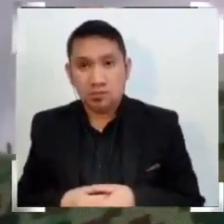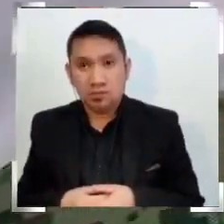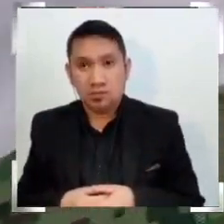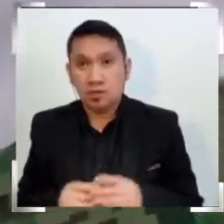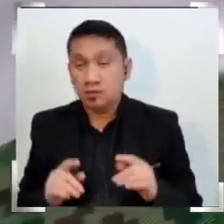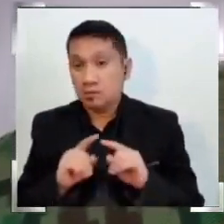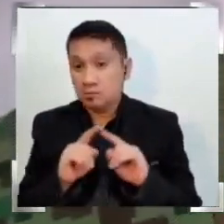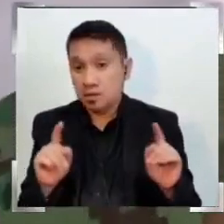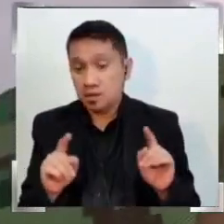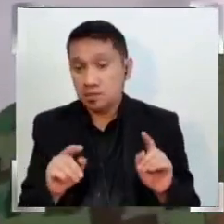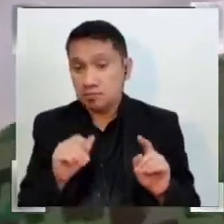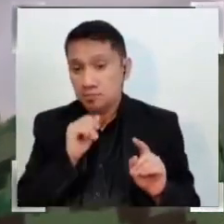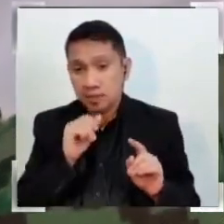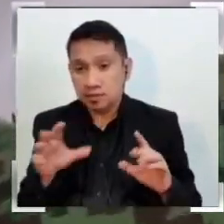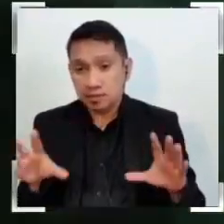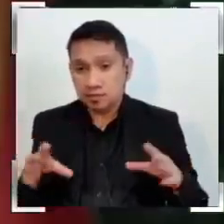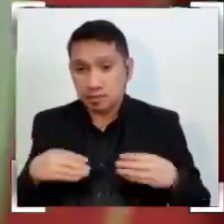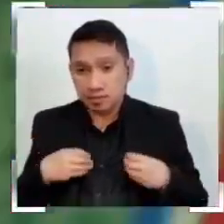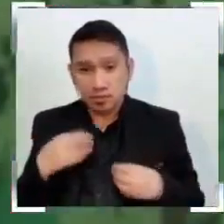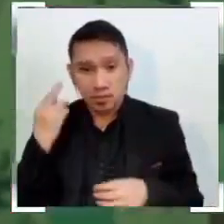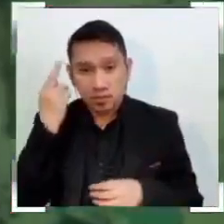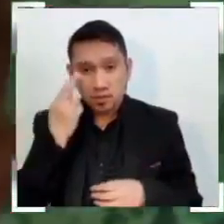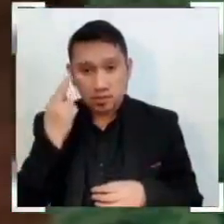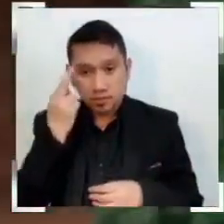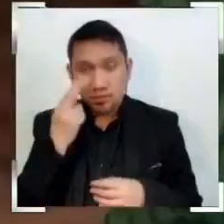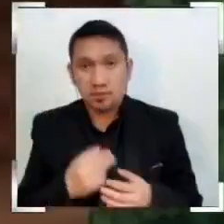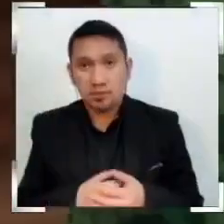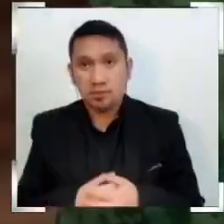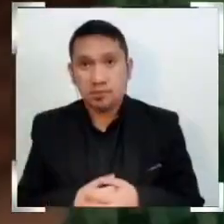yung katanggap-tanggap na dahilan.